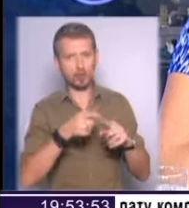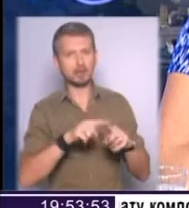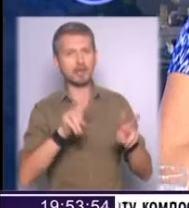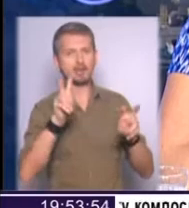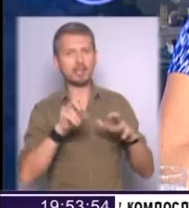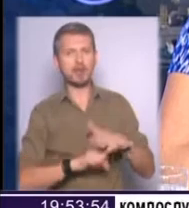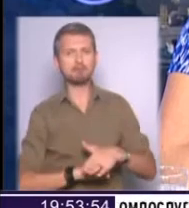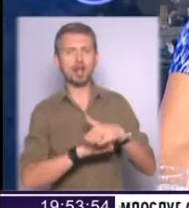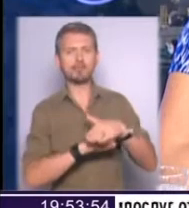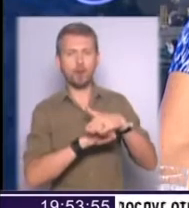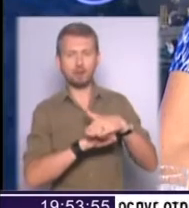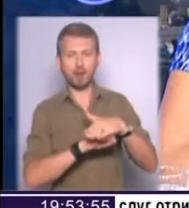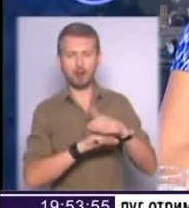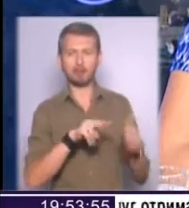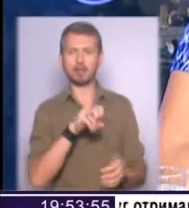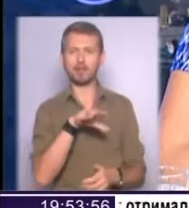«Платформа